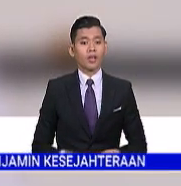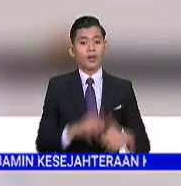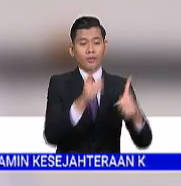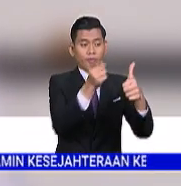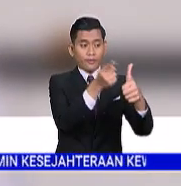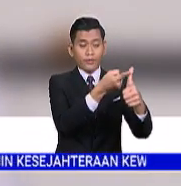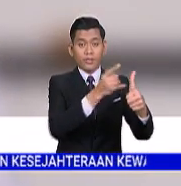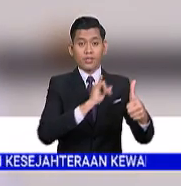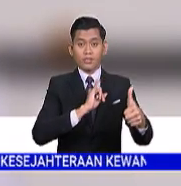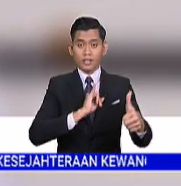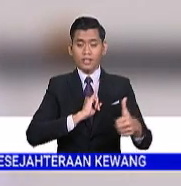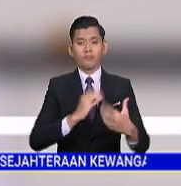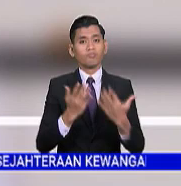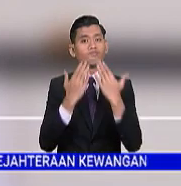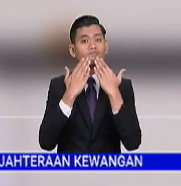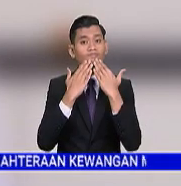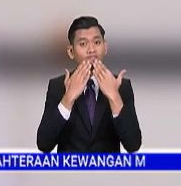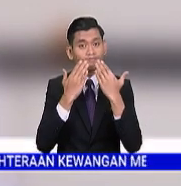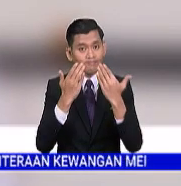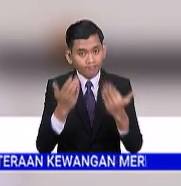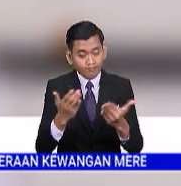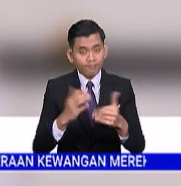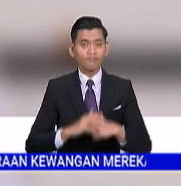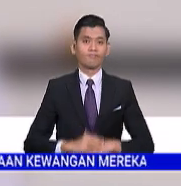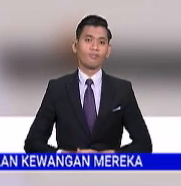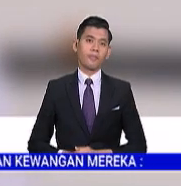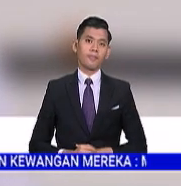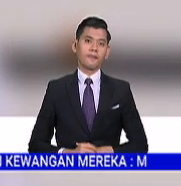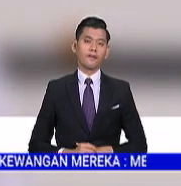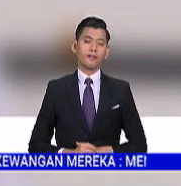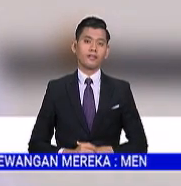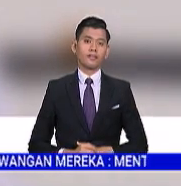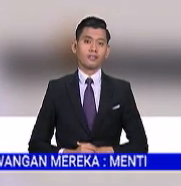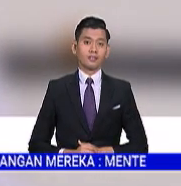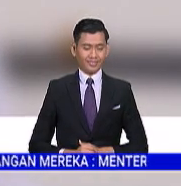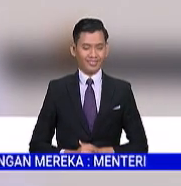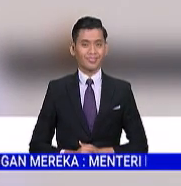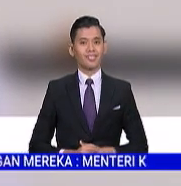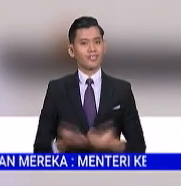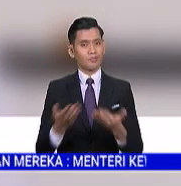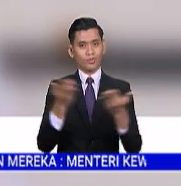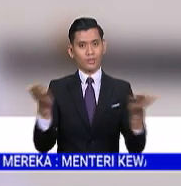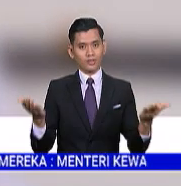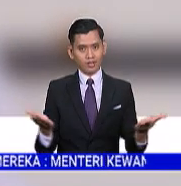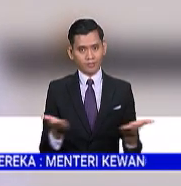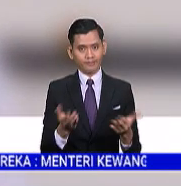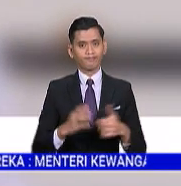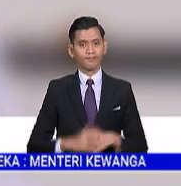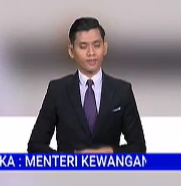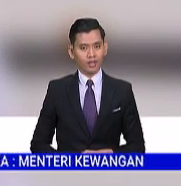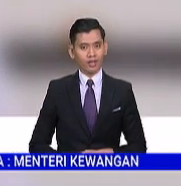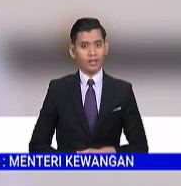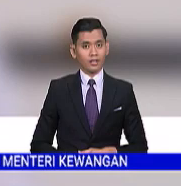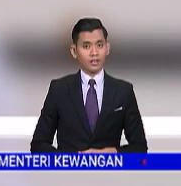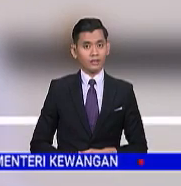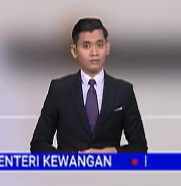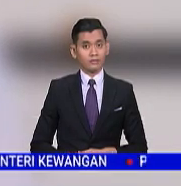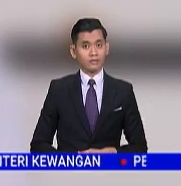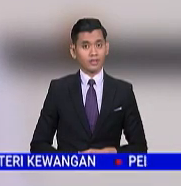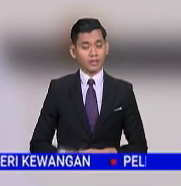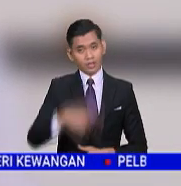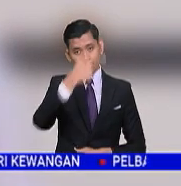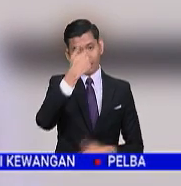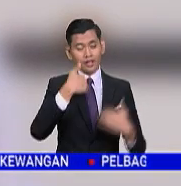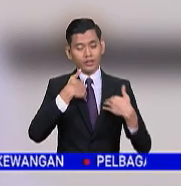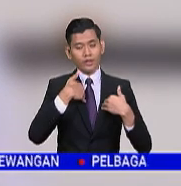saya nak ucapkan terima kasih kepada Midori Moriwaki-san kerana datang daripada